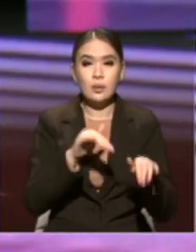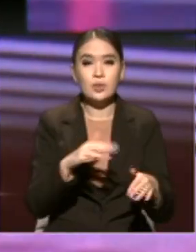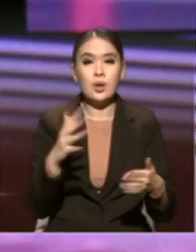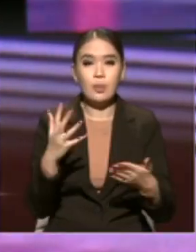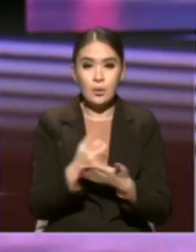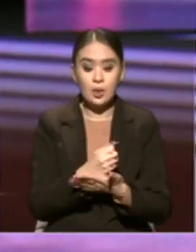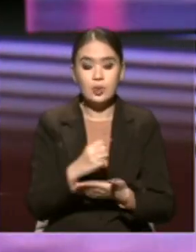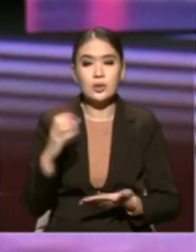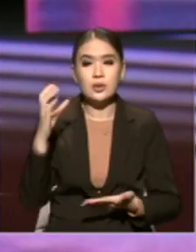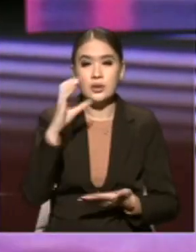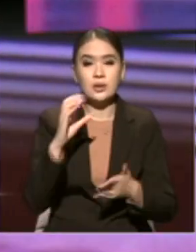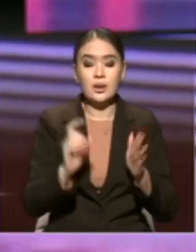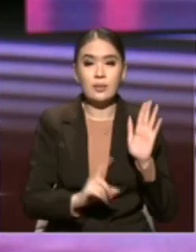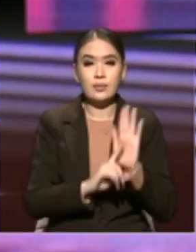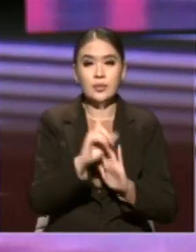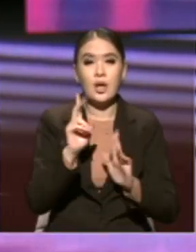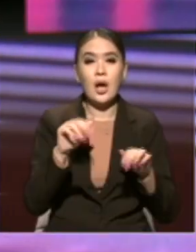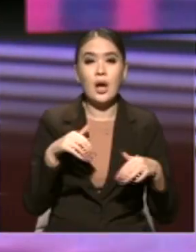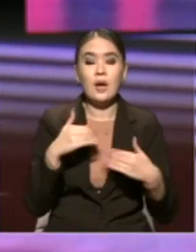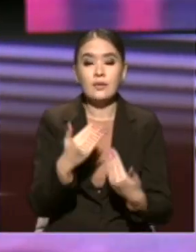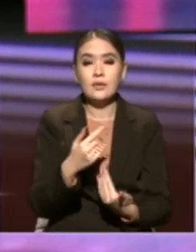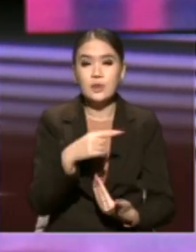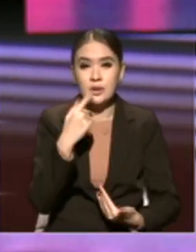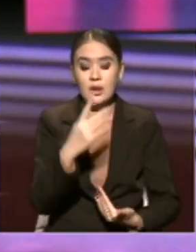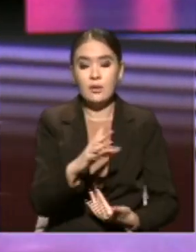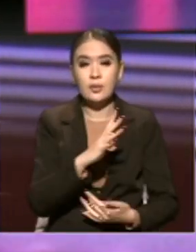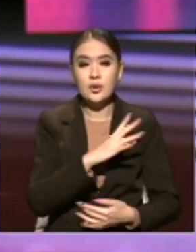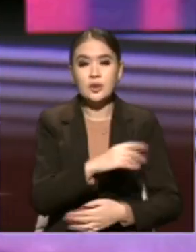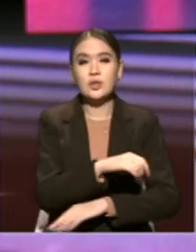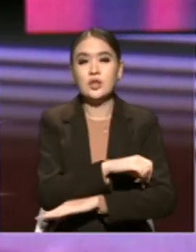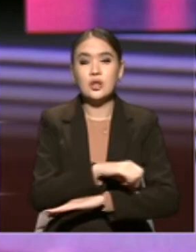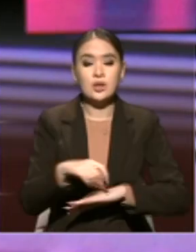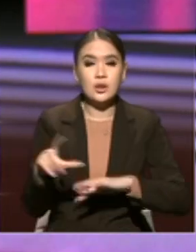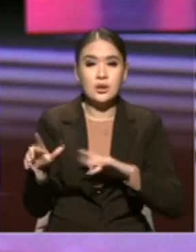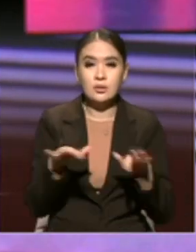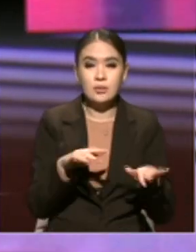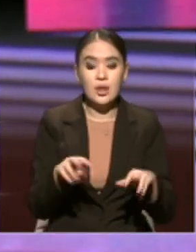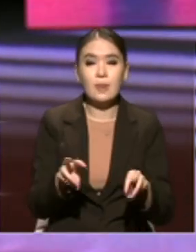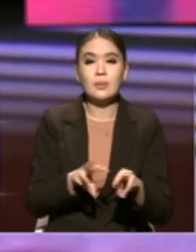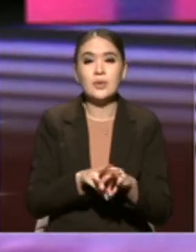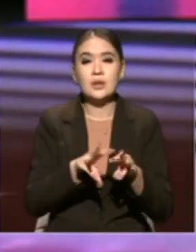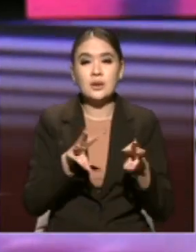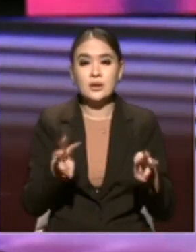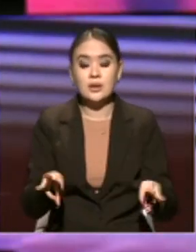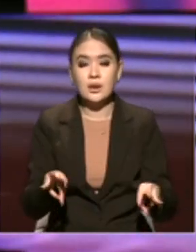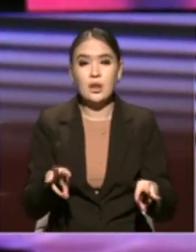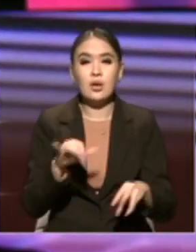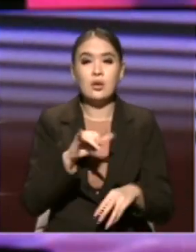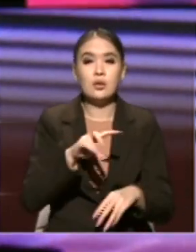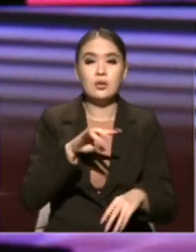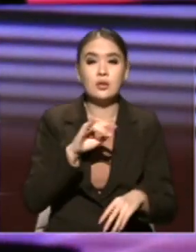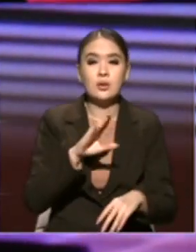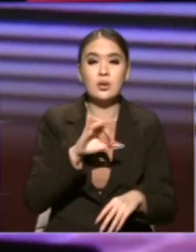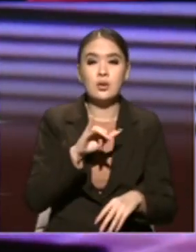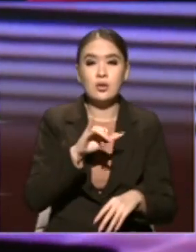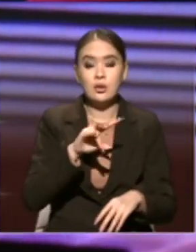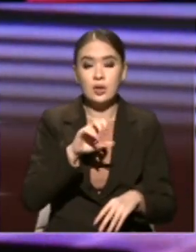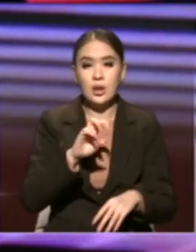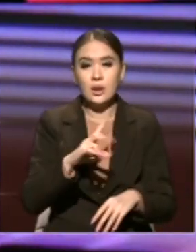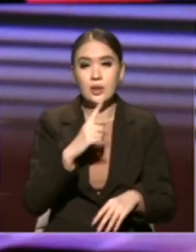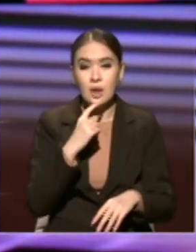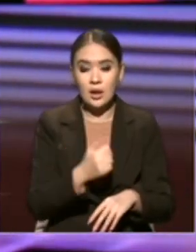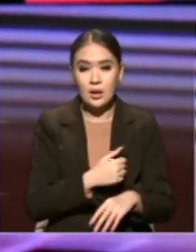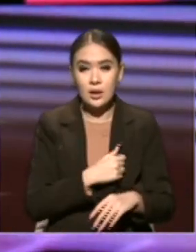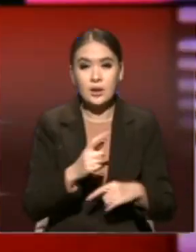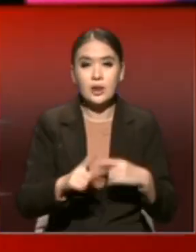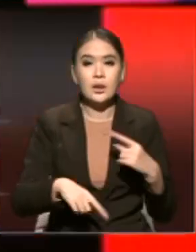Қыркүйектен бастап. Ал жаңаға сіз айтып отқан ұлттық қауіпсіздік шекара қызметі, төтенше жағдайлар министрлігі, Ұлттық Ұланның әскери оқу орнында олар